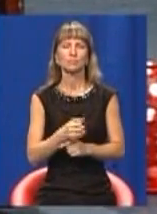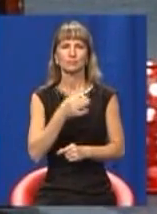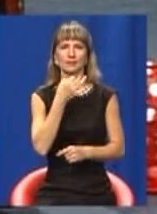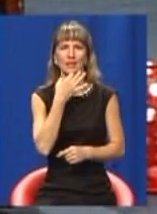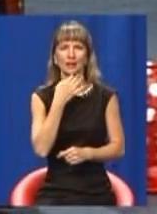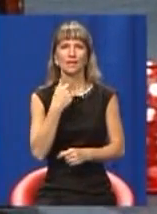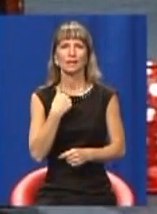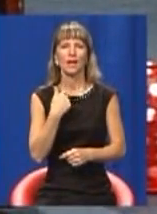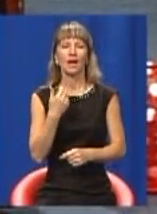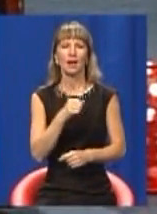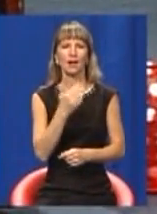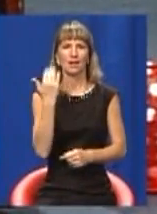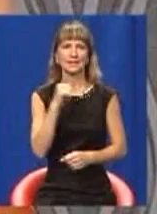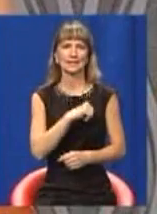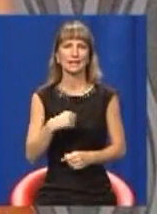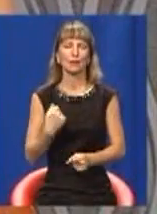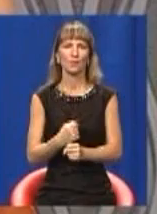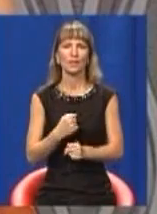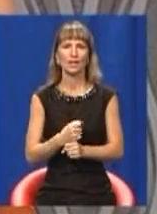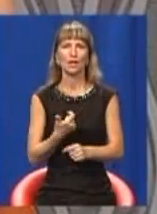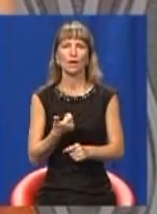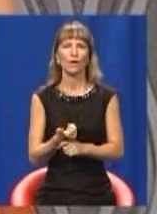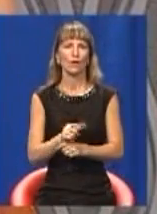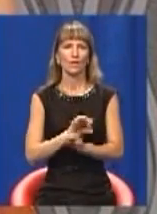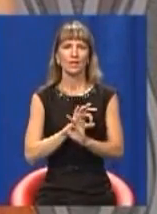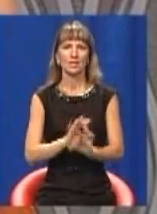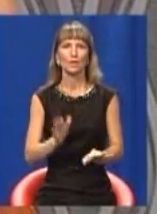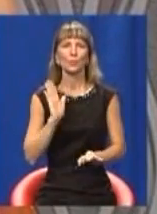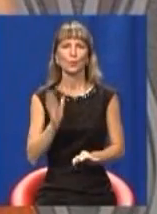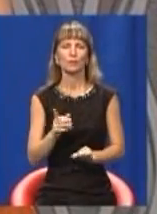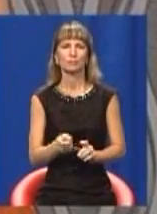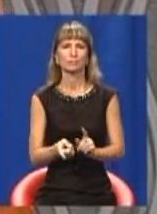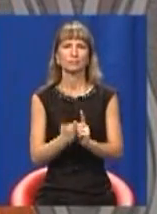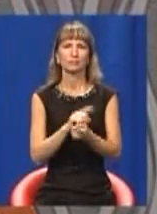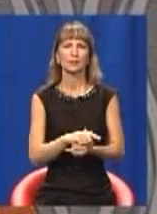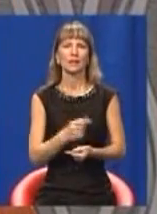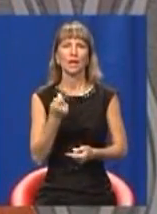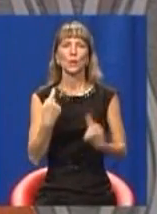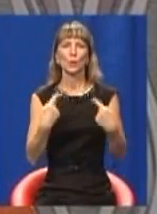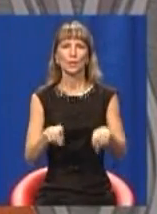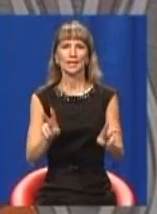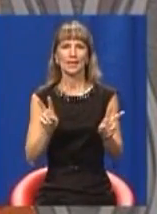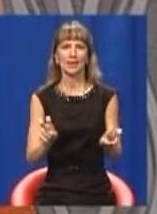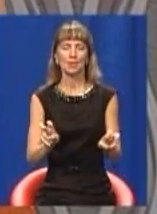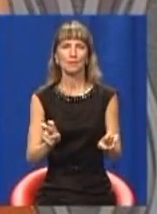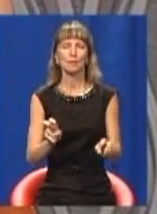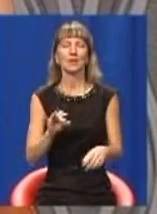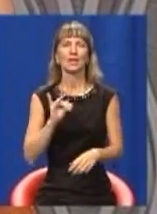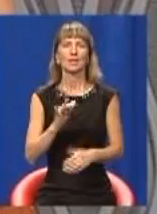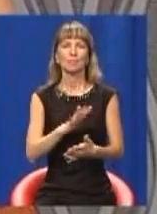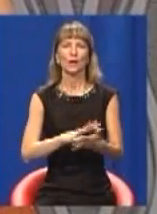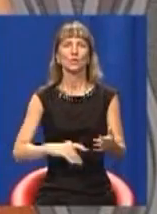припав. Я колись навіть пробував його робити власноруч, дуже прикольно виходить, але будемо переходити до нашої трохи іншої тематики і